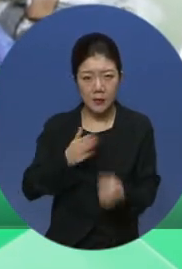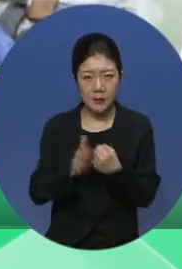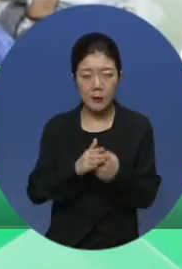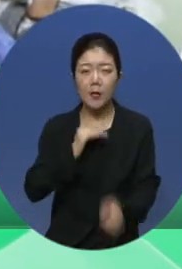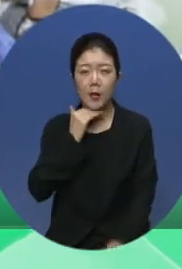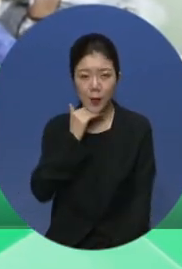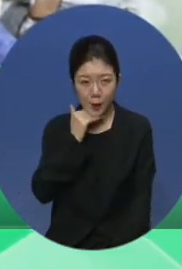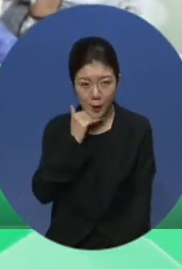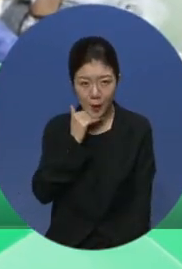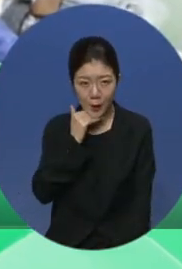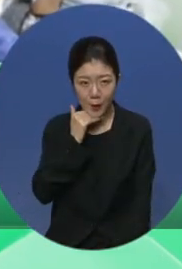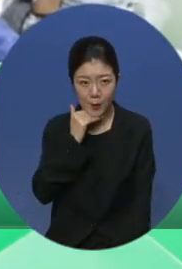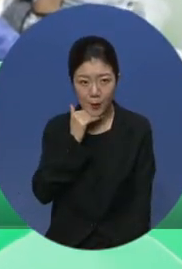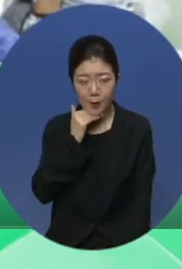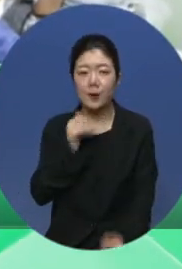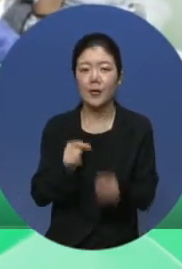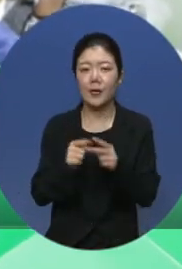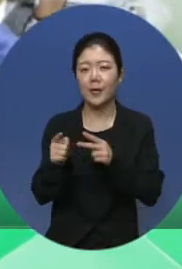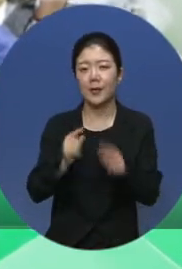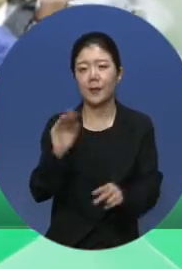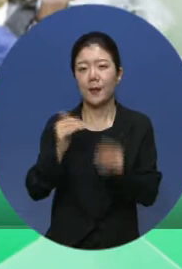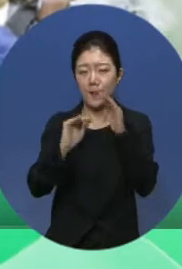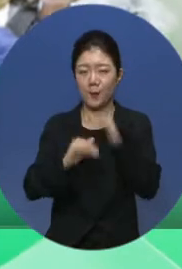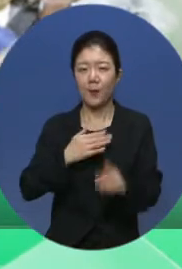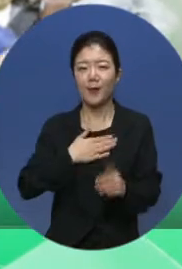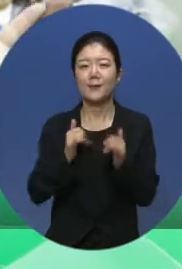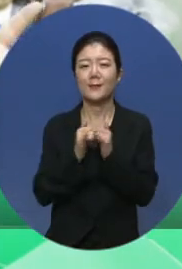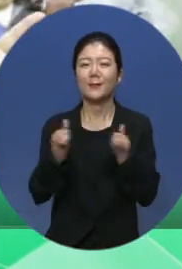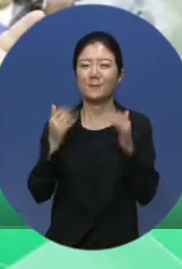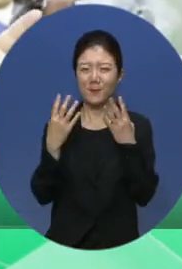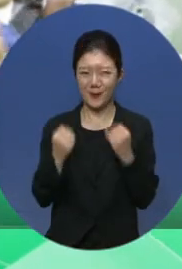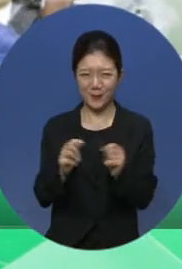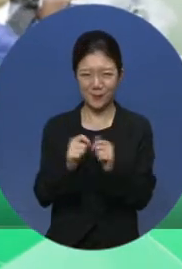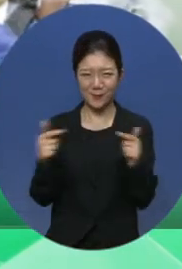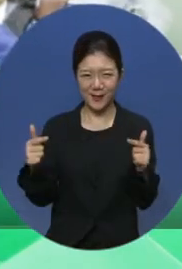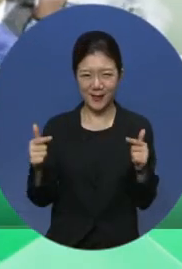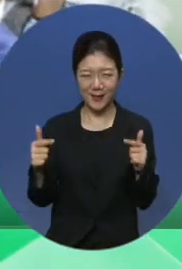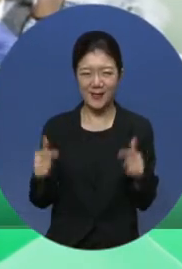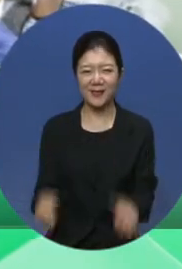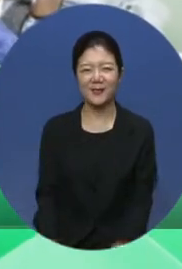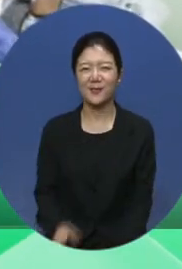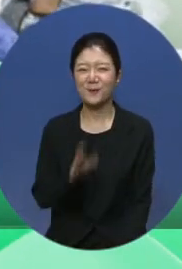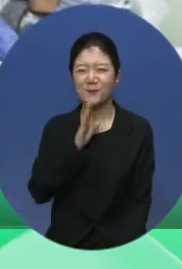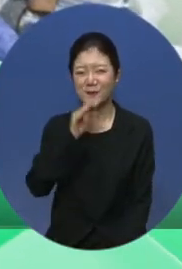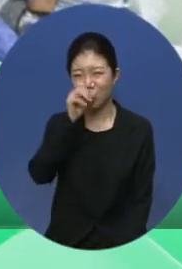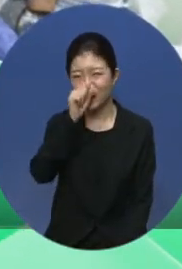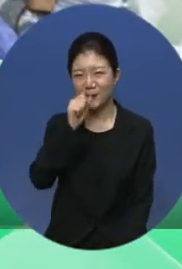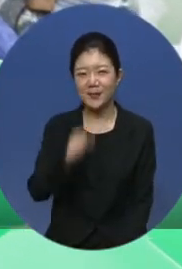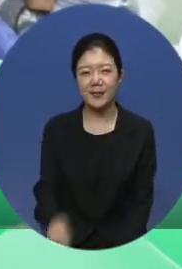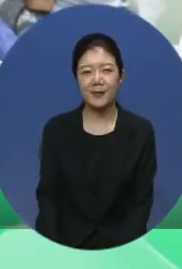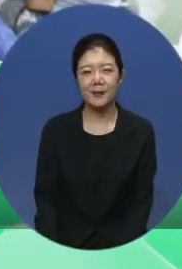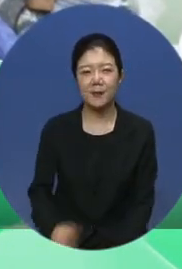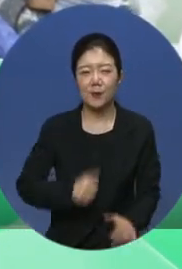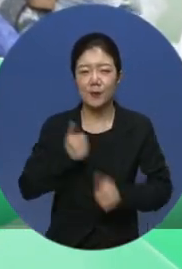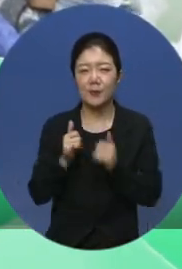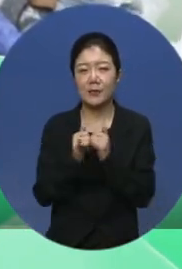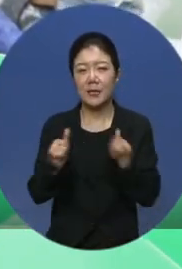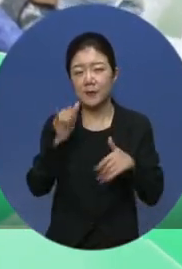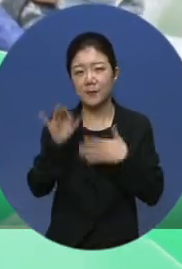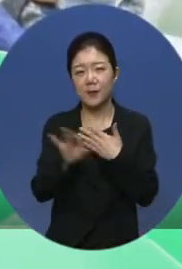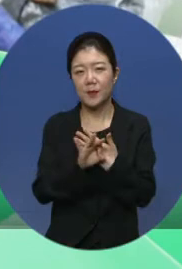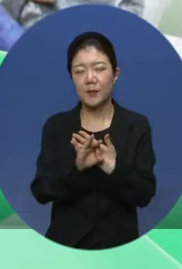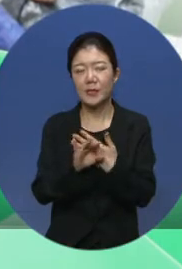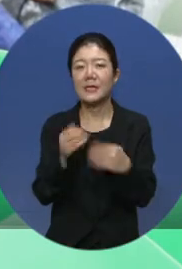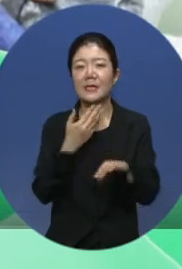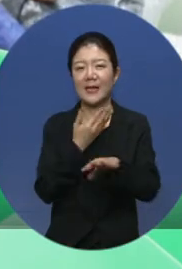기다려야 하고 그리고 좀 더 이해해 줘야 된다는 거 아시는 분도 굉장히 많아졌어요. 그래서 그게 되게 좋아요. 그래서 막 화내시는 분이 있으면 같이